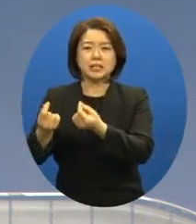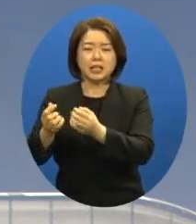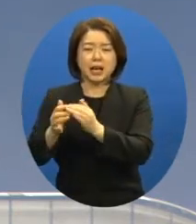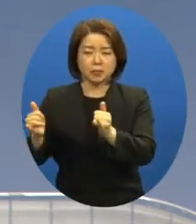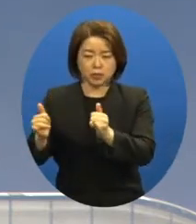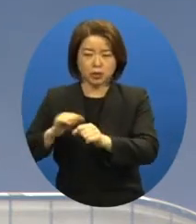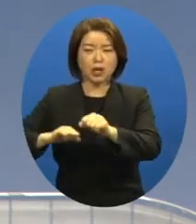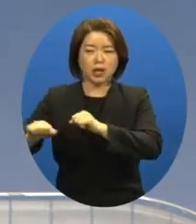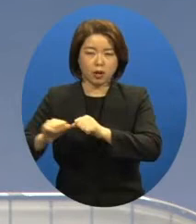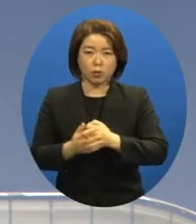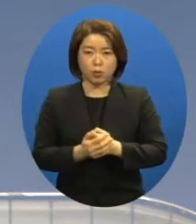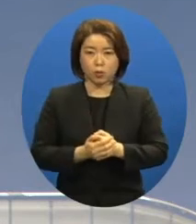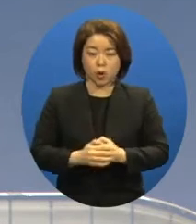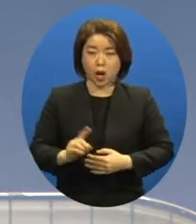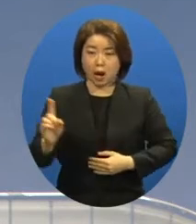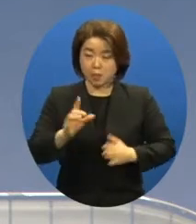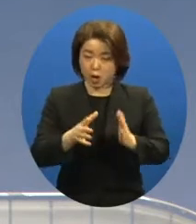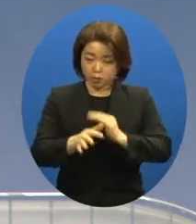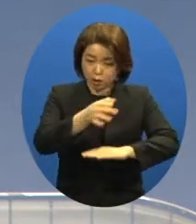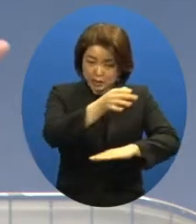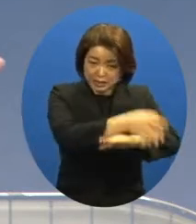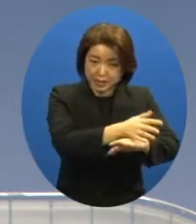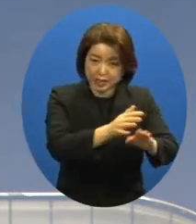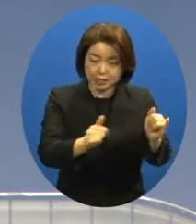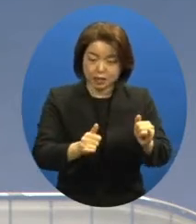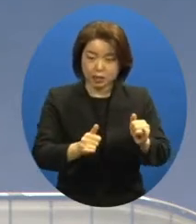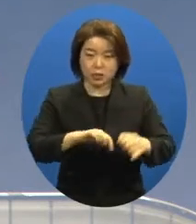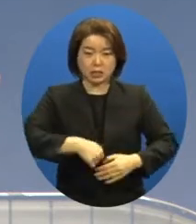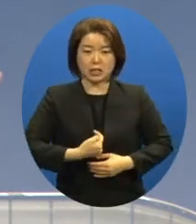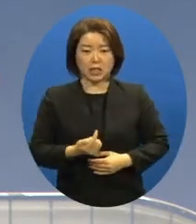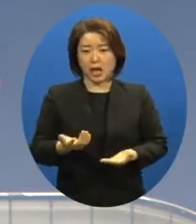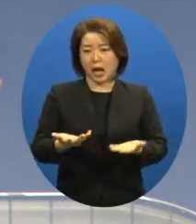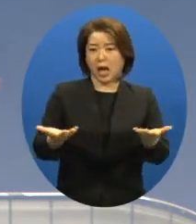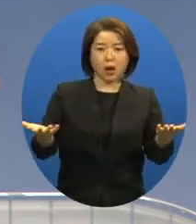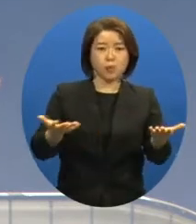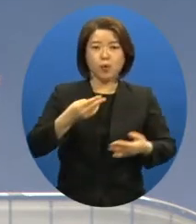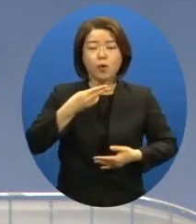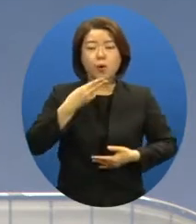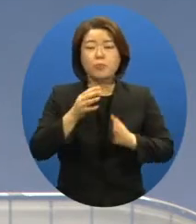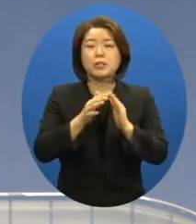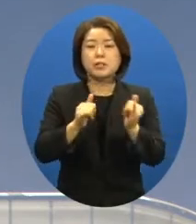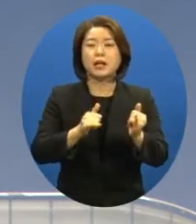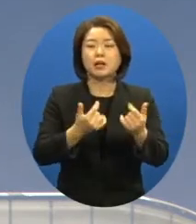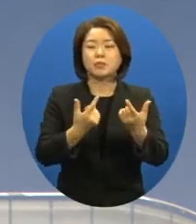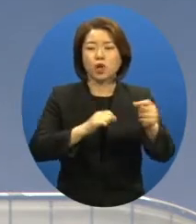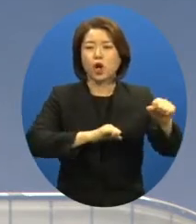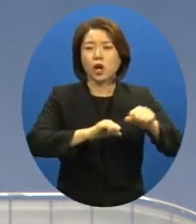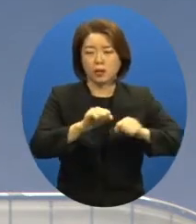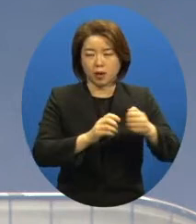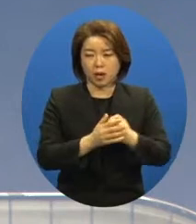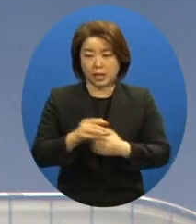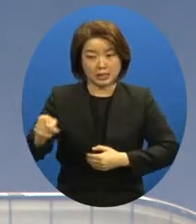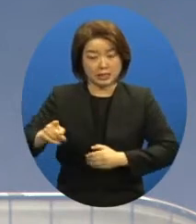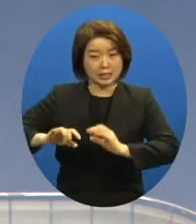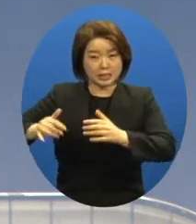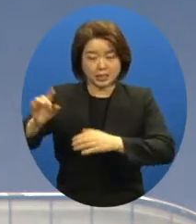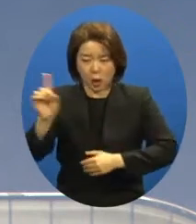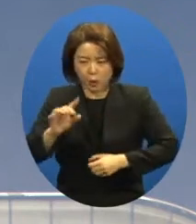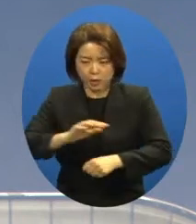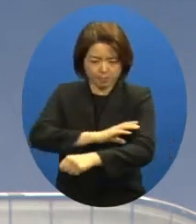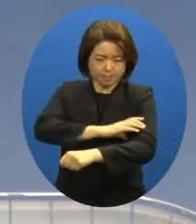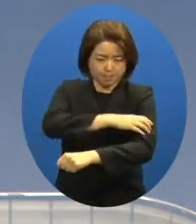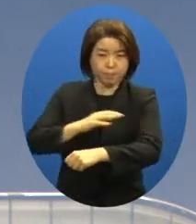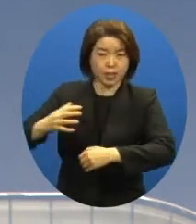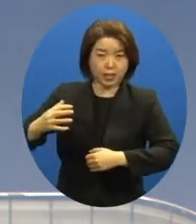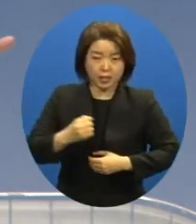무엇을 물건을 산 사람은 마치 자기에게 아무것도 없는 것처럼, 이 세상에서 어떤 권력을 가지고 다른